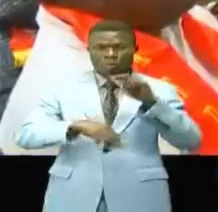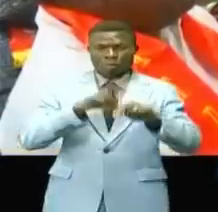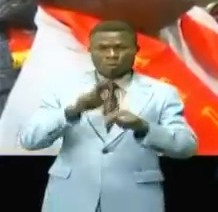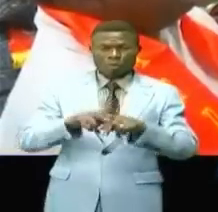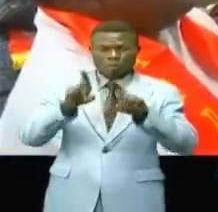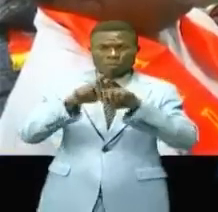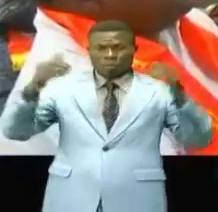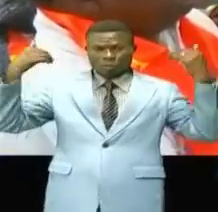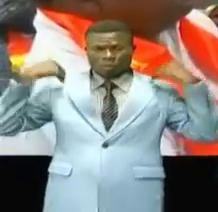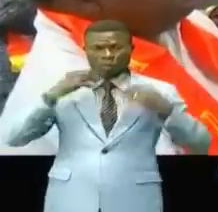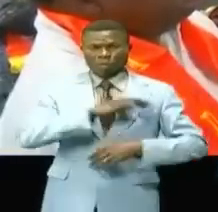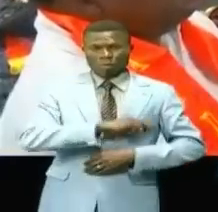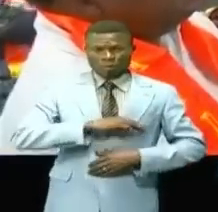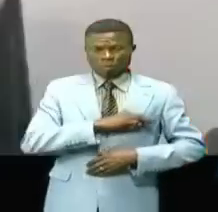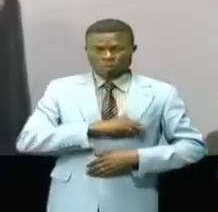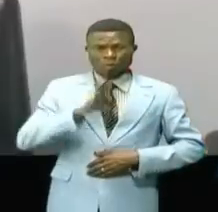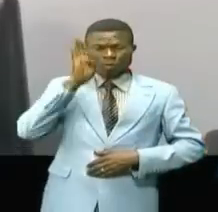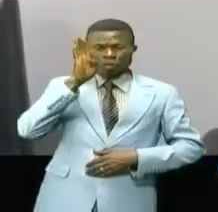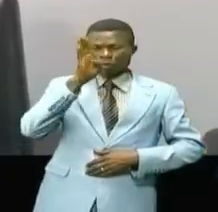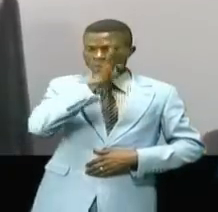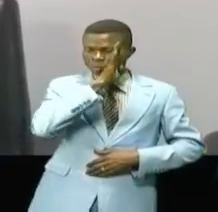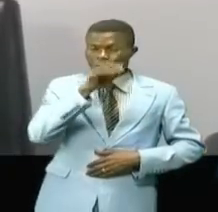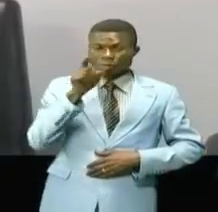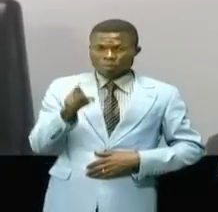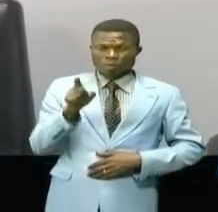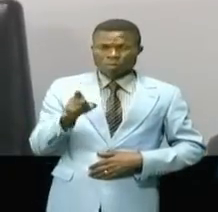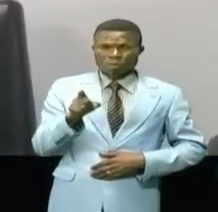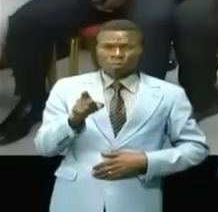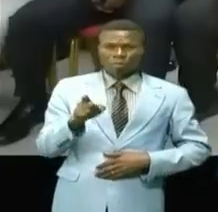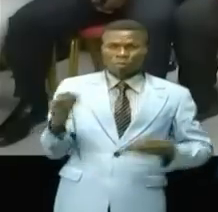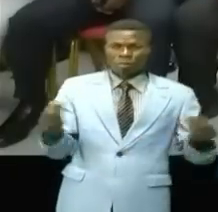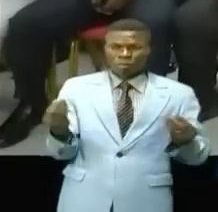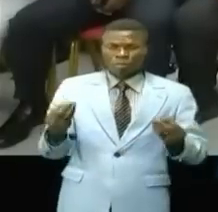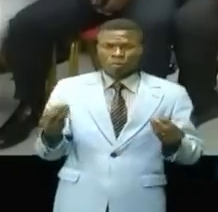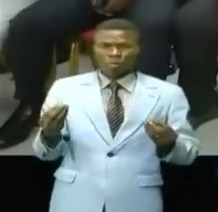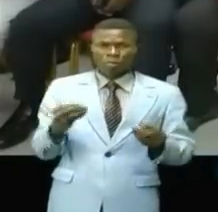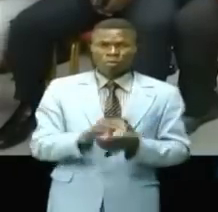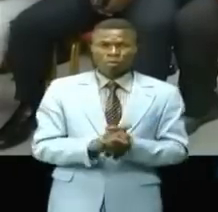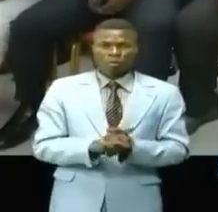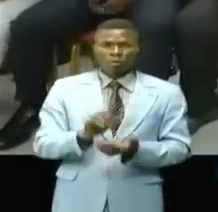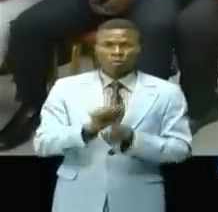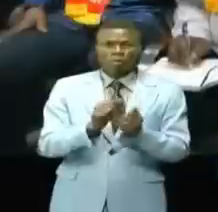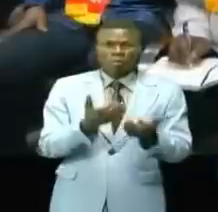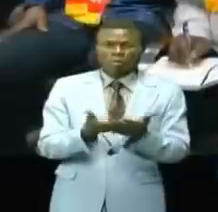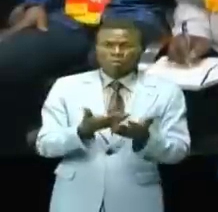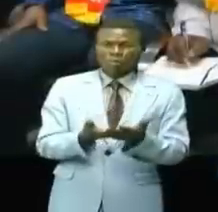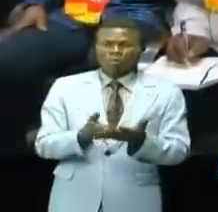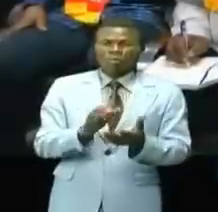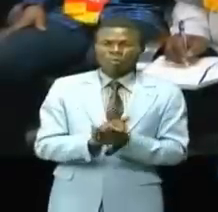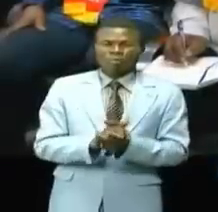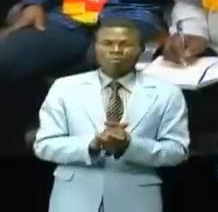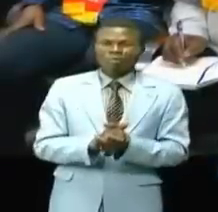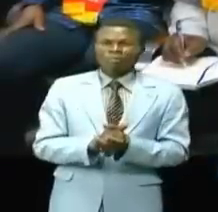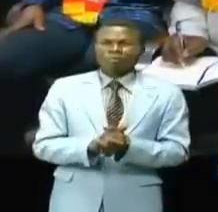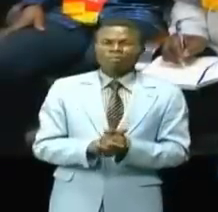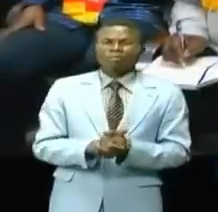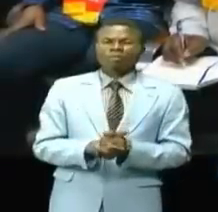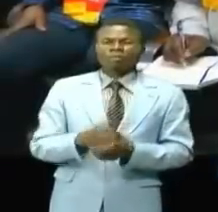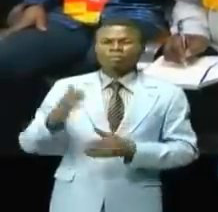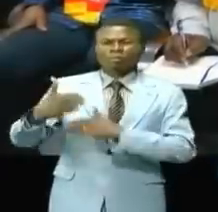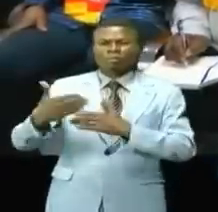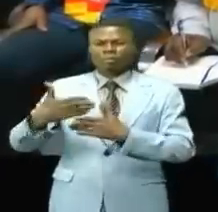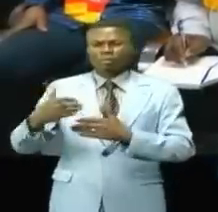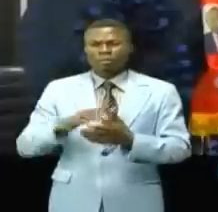et autorité morale statutaire, professeur Modeste Baatilou-Kwebo, a continué sans relâche son combat politique aux côtés de